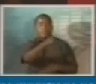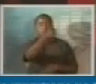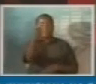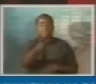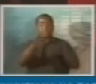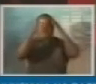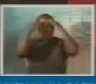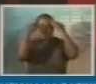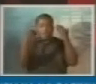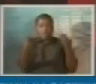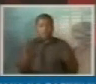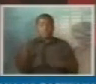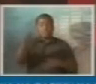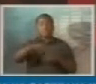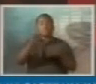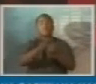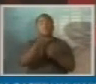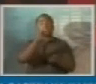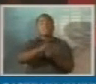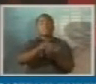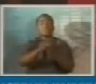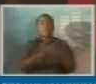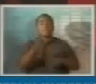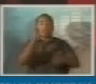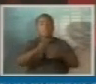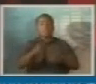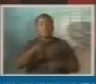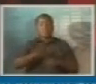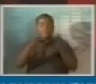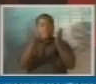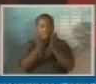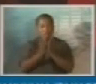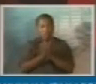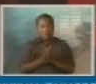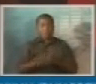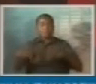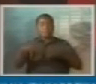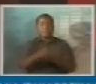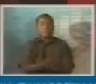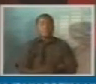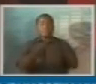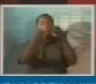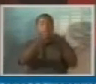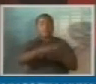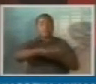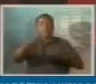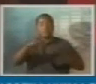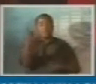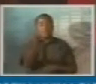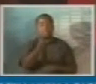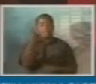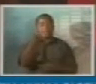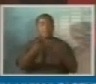hawajui tunataka kupigia kitu gani, ni hatari sana mwenyekiti. Mimi ni shauri, tumepata bahati kubwa ya kitaifa kuweka